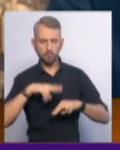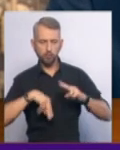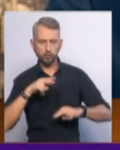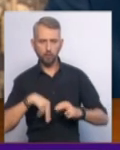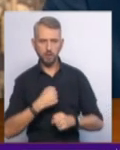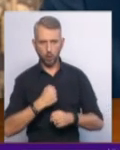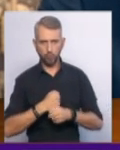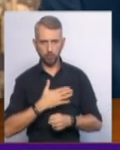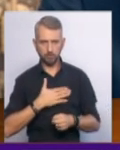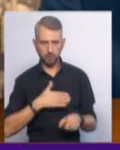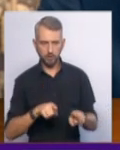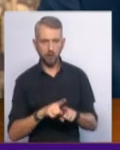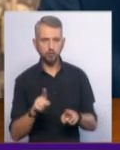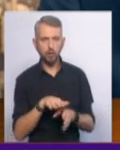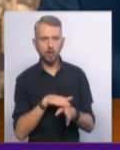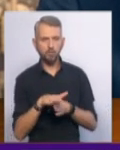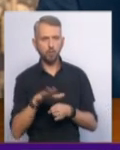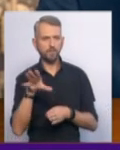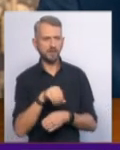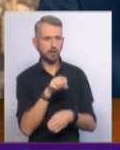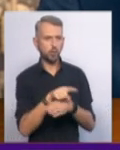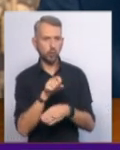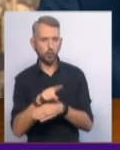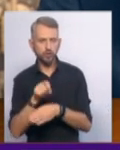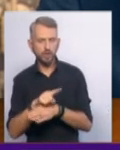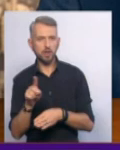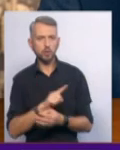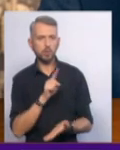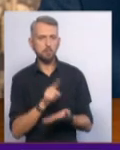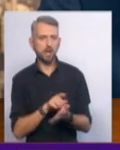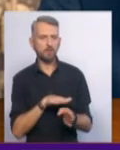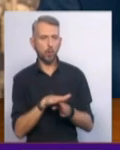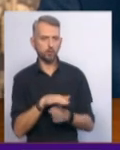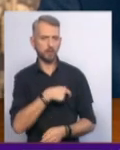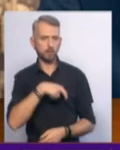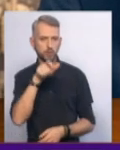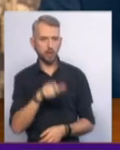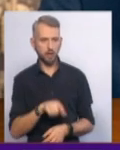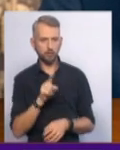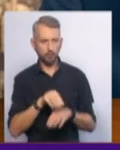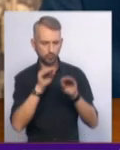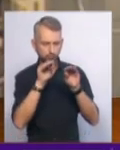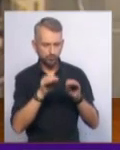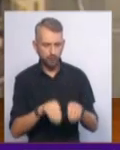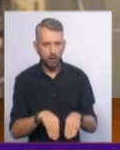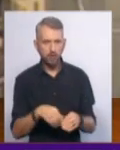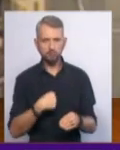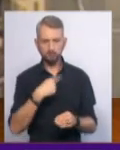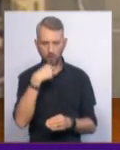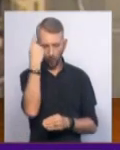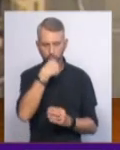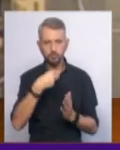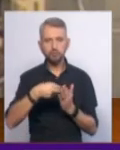таким чином, що повністю всі доручення, які має виконувати депутат, вони сформовані і підписані мною